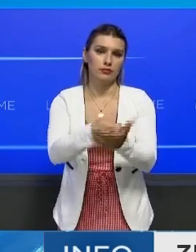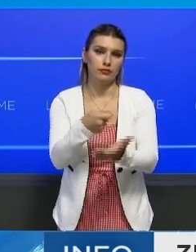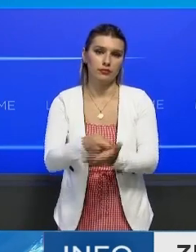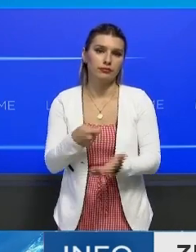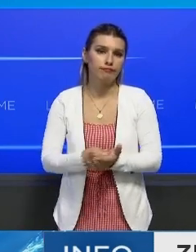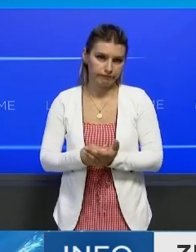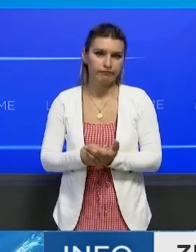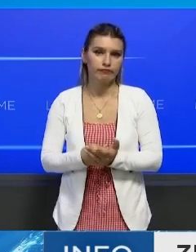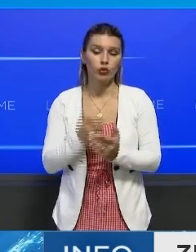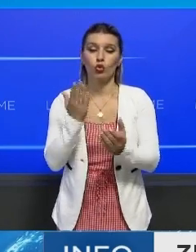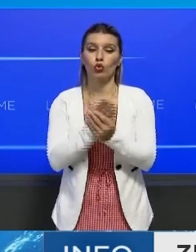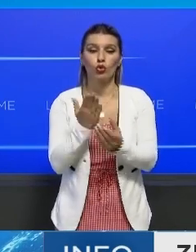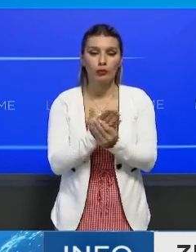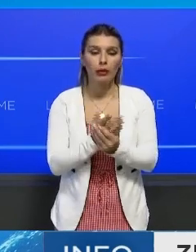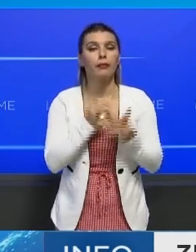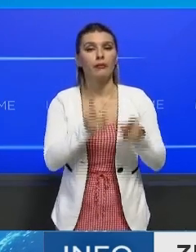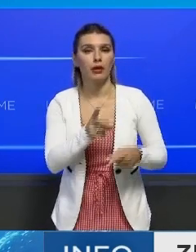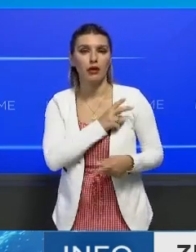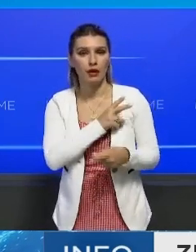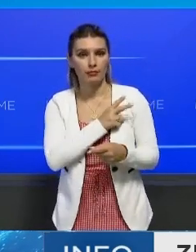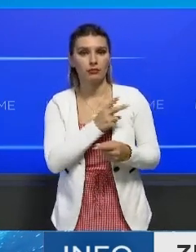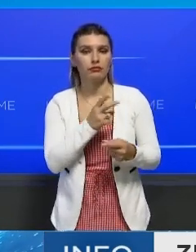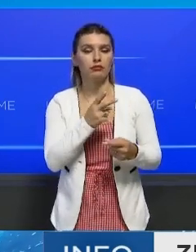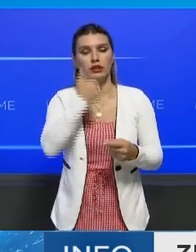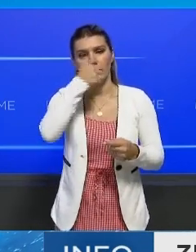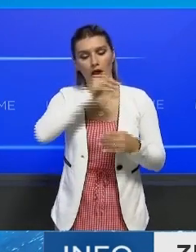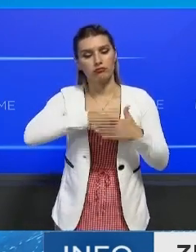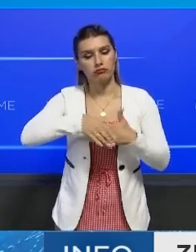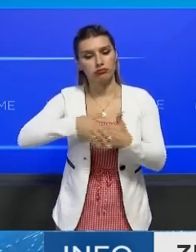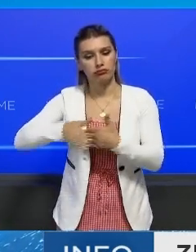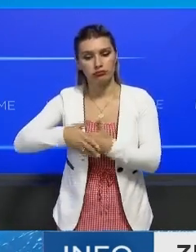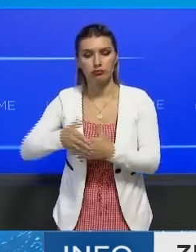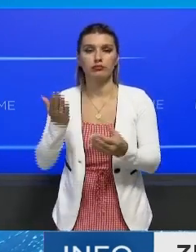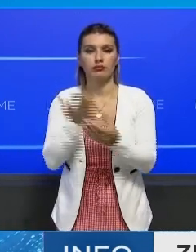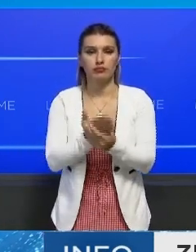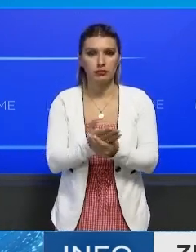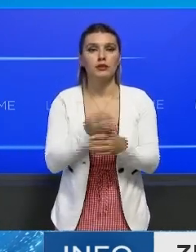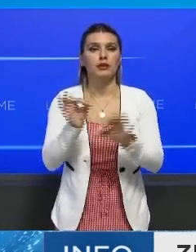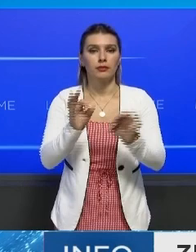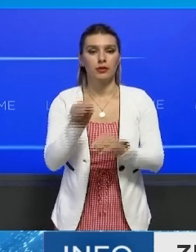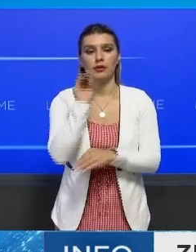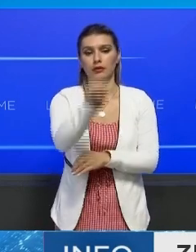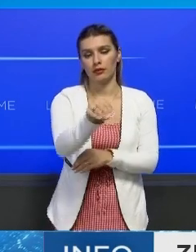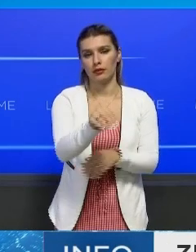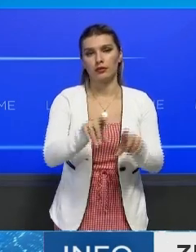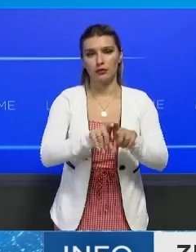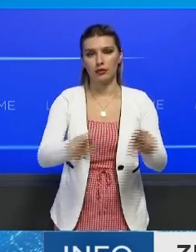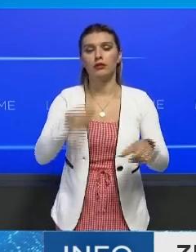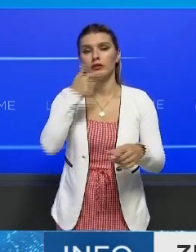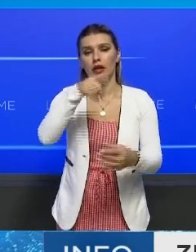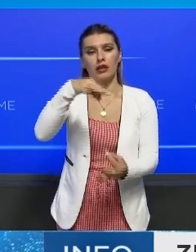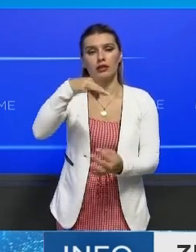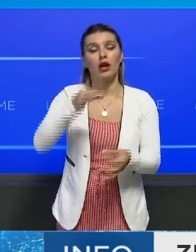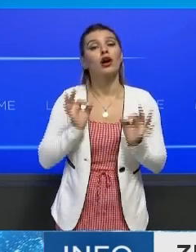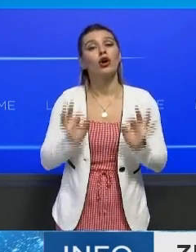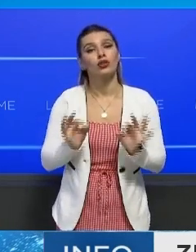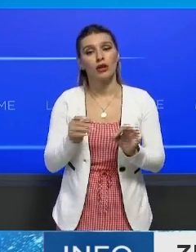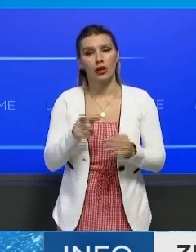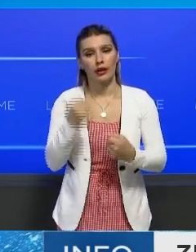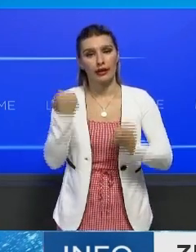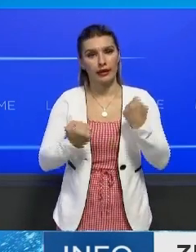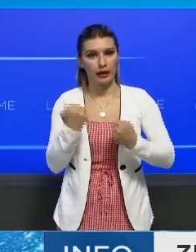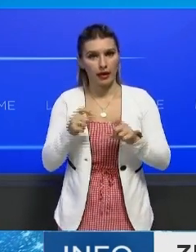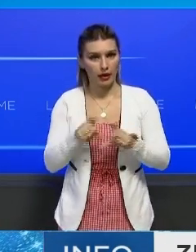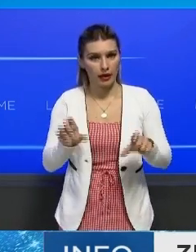përmbushin, dokumentet që qytetarët duhet t'i posedojnë për të bërë regjistrimin, janë certifikatën originale të regjistrimit